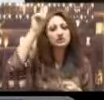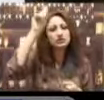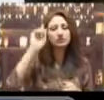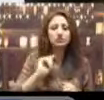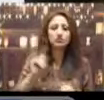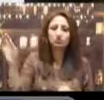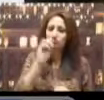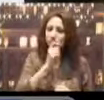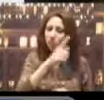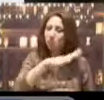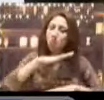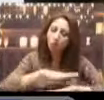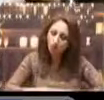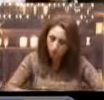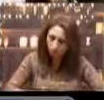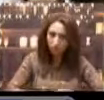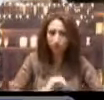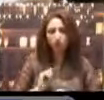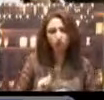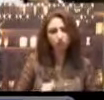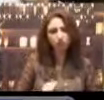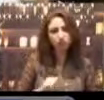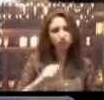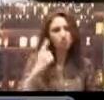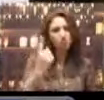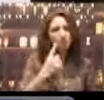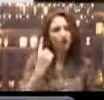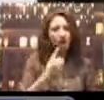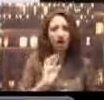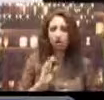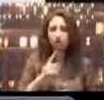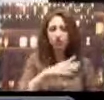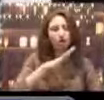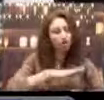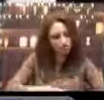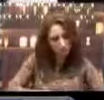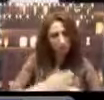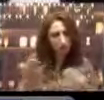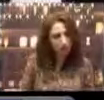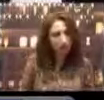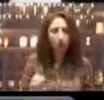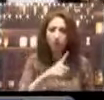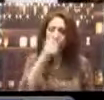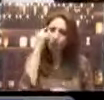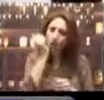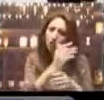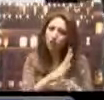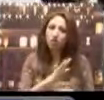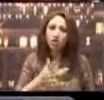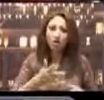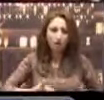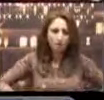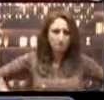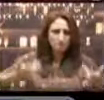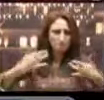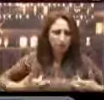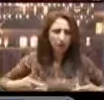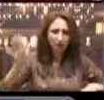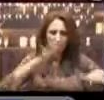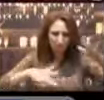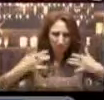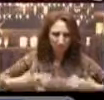جدا يعني، وانا كمان اختلف معك فيها، لكن بالتاكيد هي جديره بالاحترام. لكن خليني اقول لك، لكن القيود